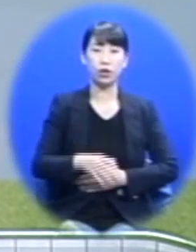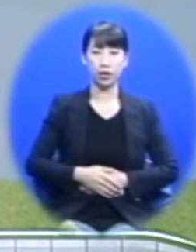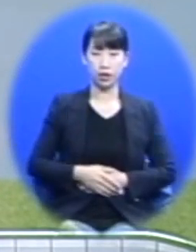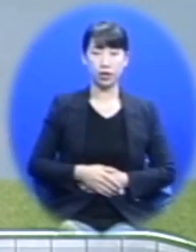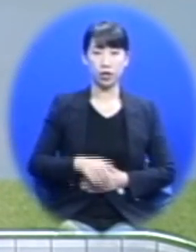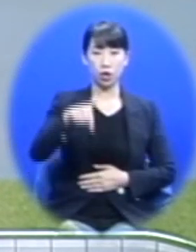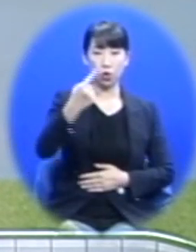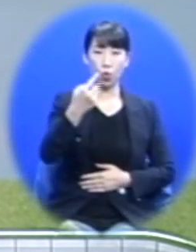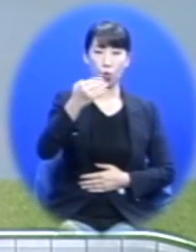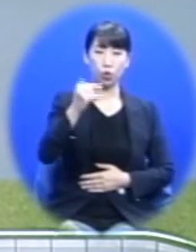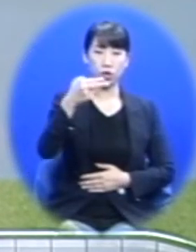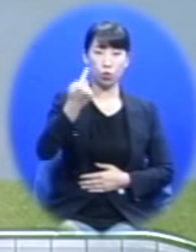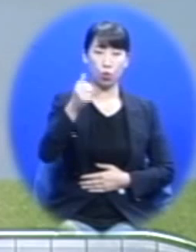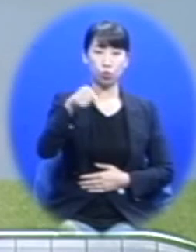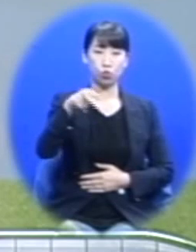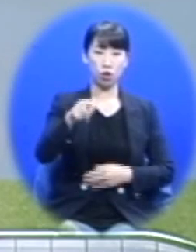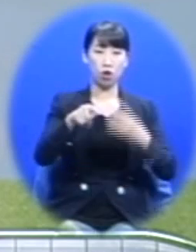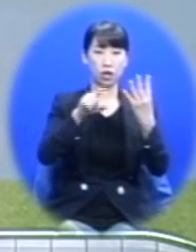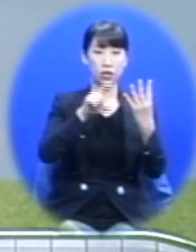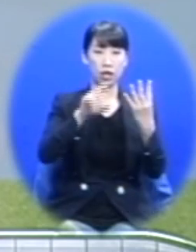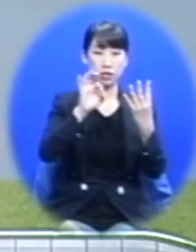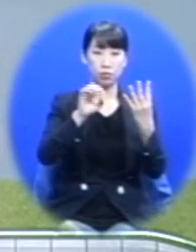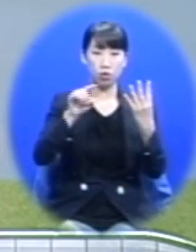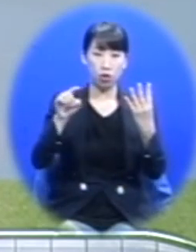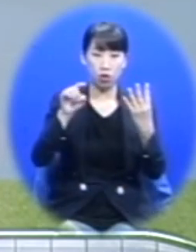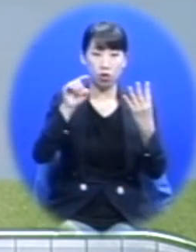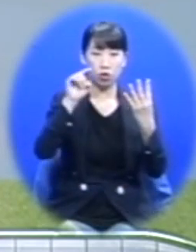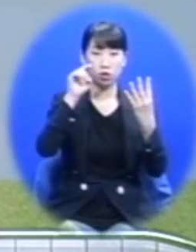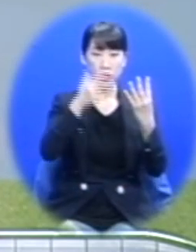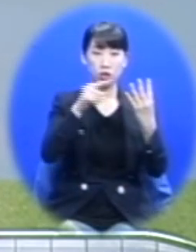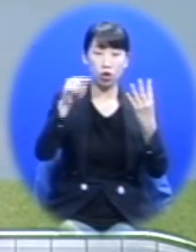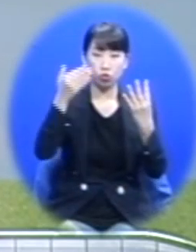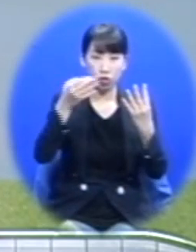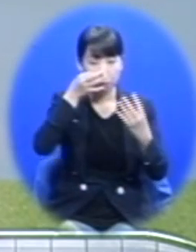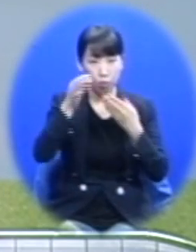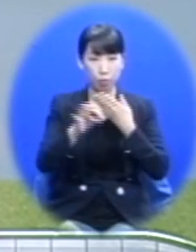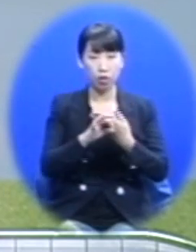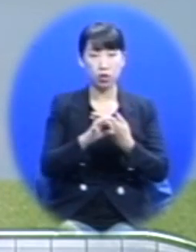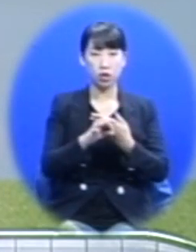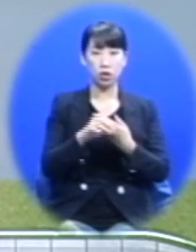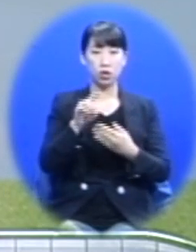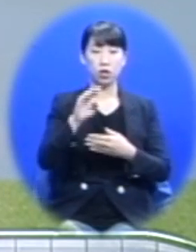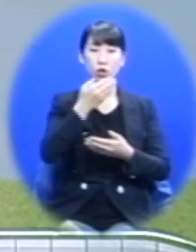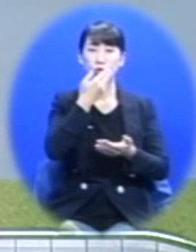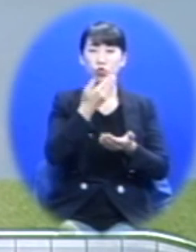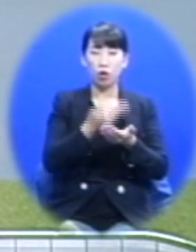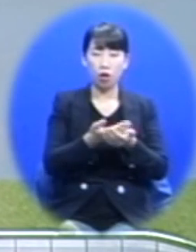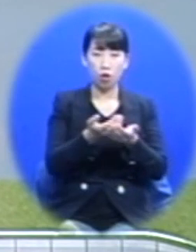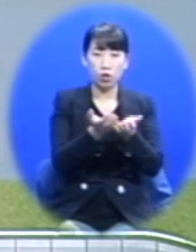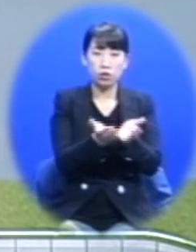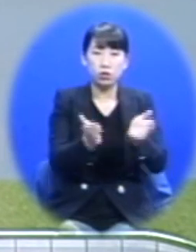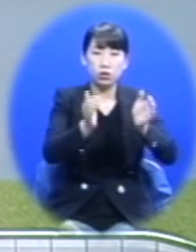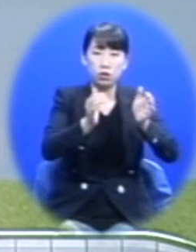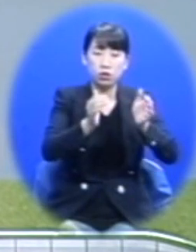고린도후서 4장 7절에서 9절에 놀라운 말씀을 합니다. 우리가 이 보배를 질그릇에 가졌으니 예수